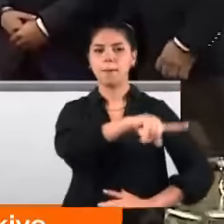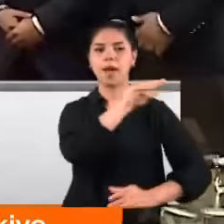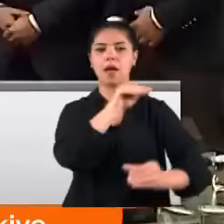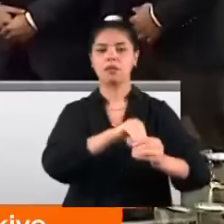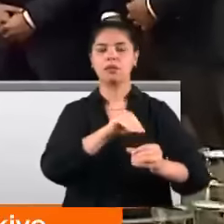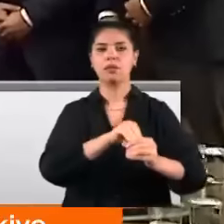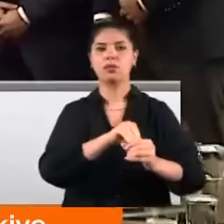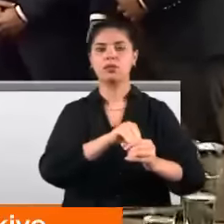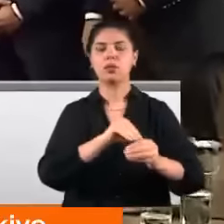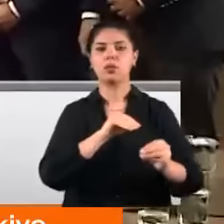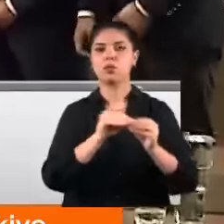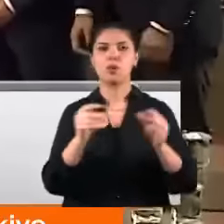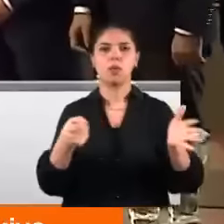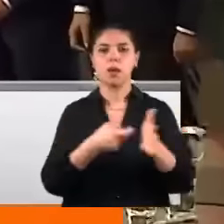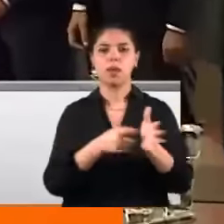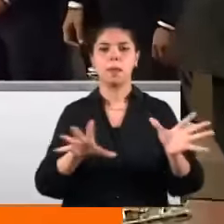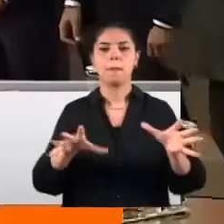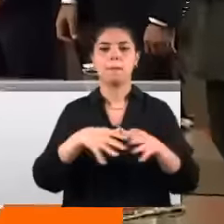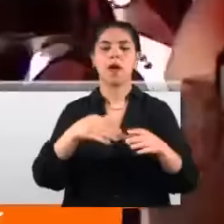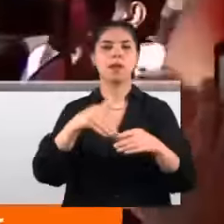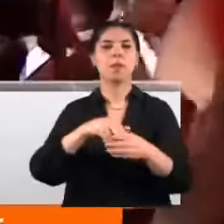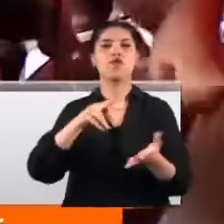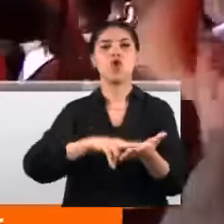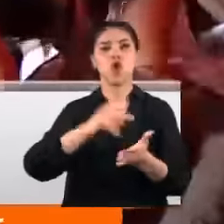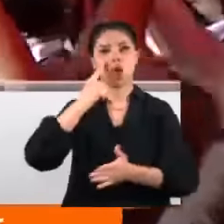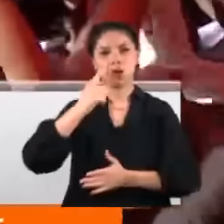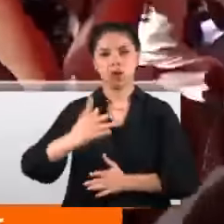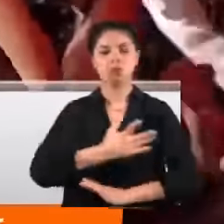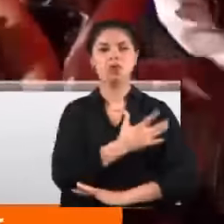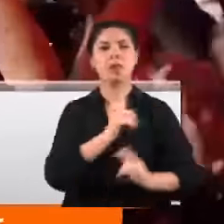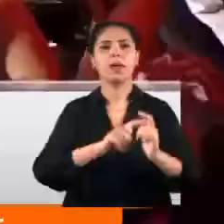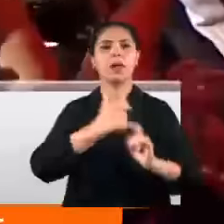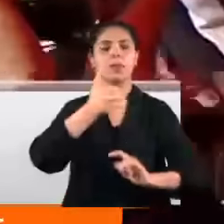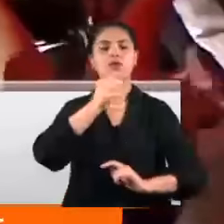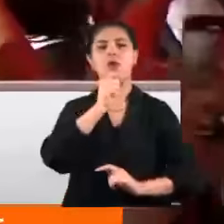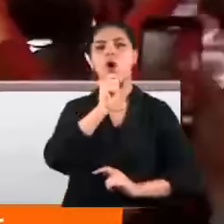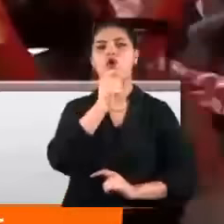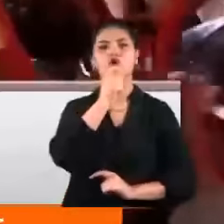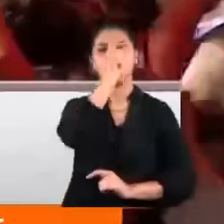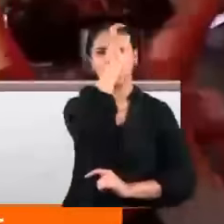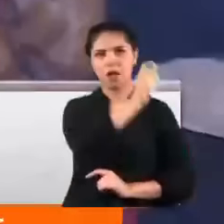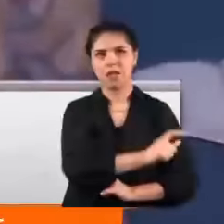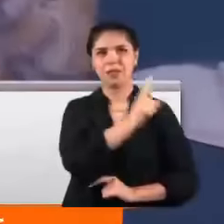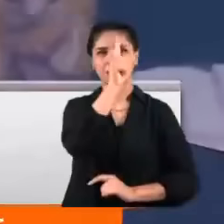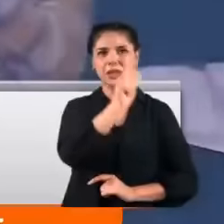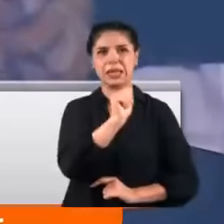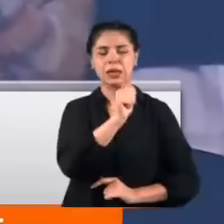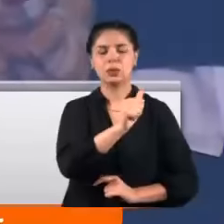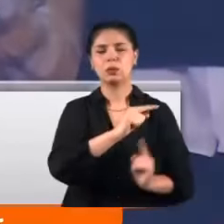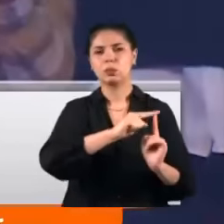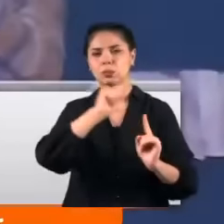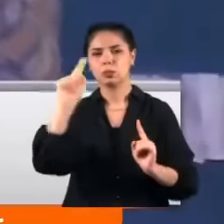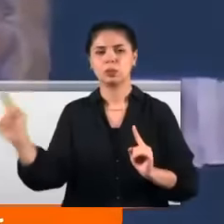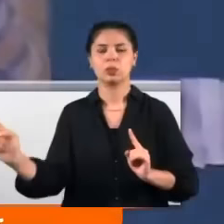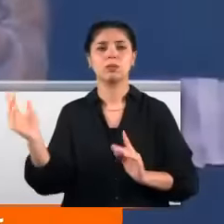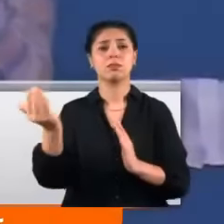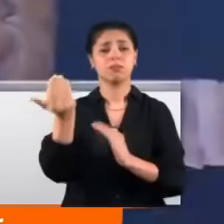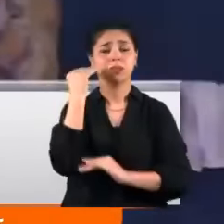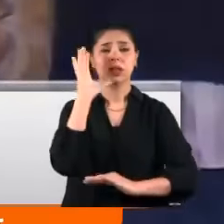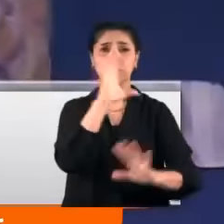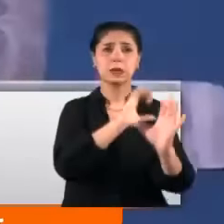sesleri duyulan krizin adı parti meclisi üyeliği. CHP Genel Başkanı Özgür Özel'le ilk günden gölge genel başkan sıfatı